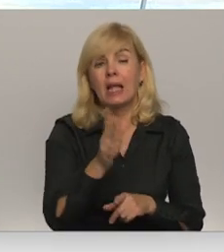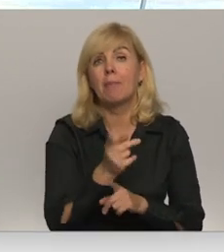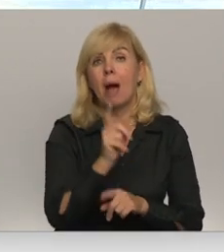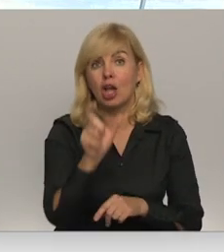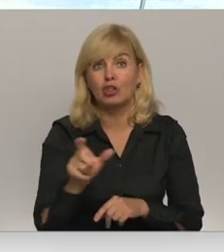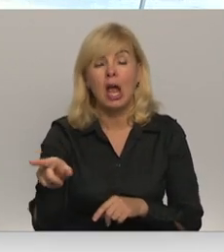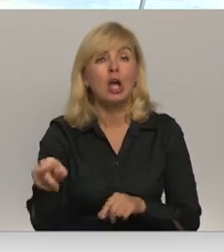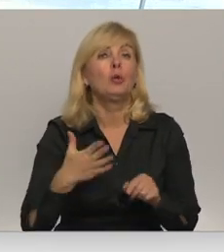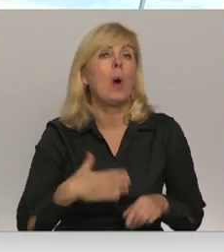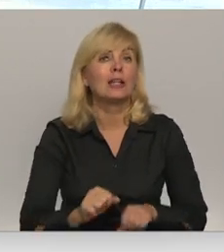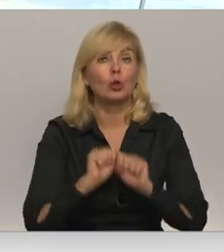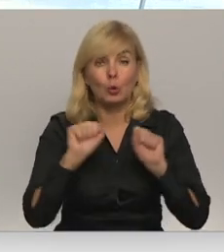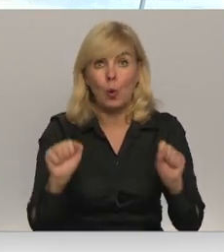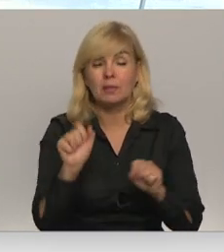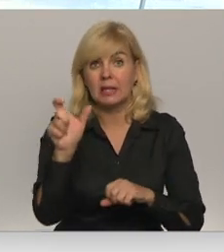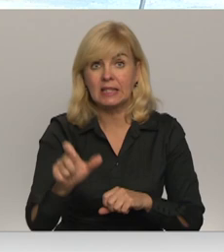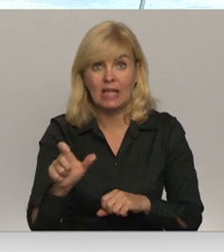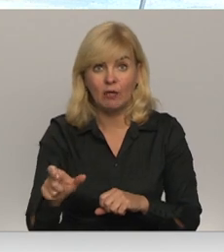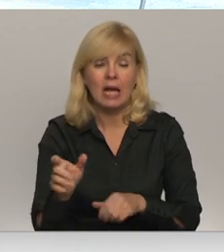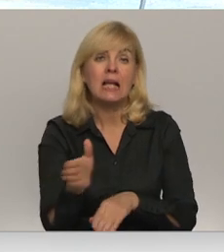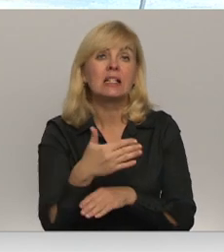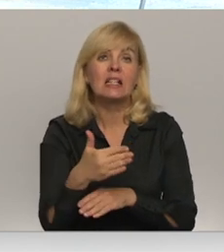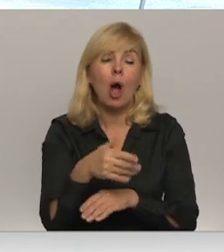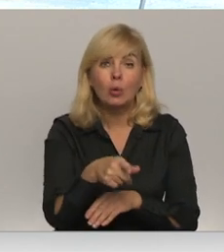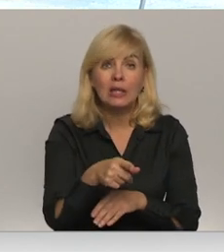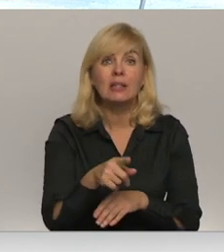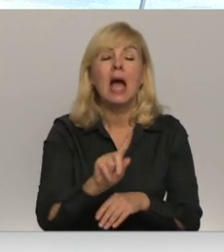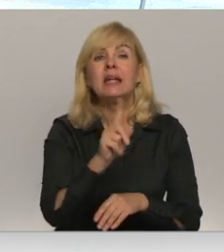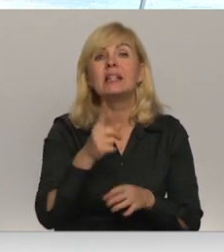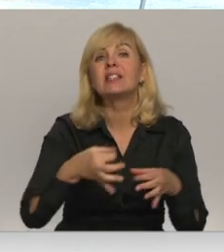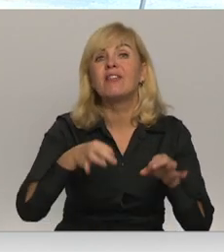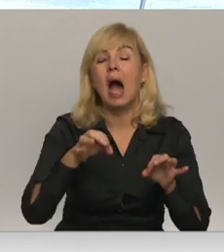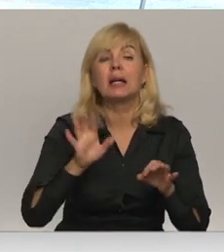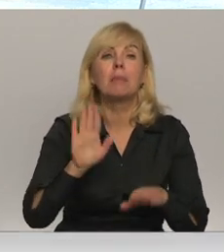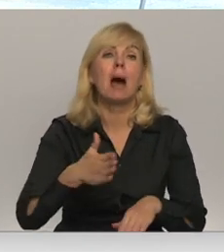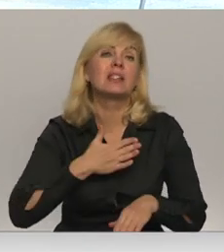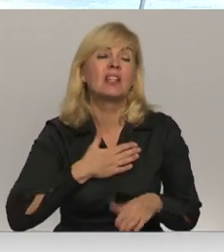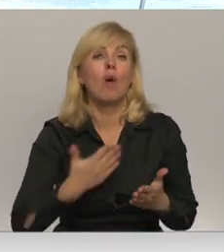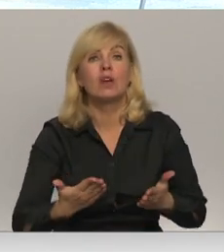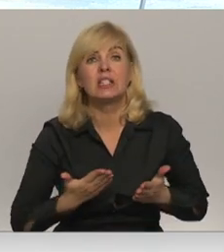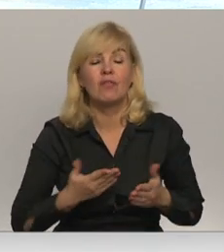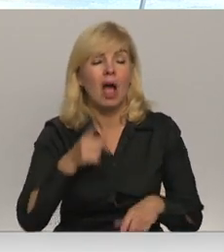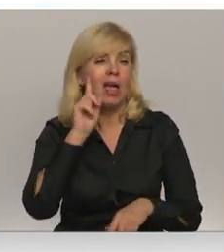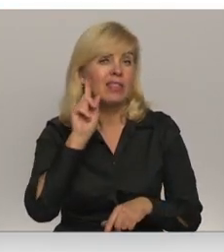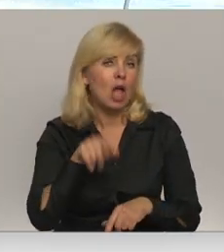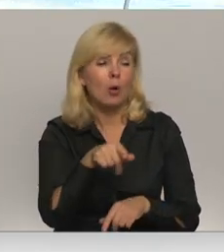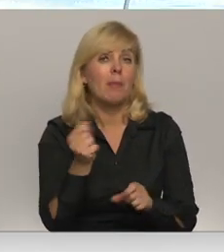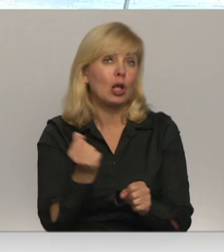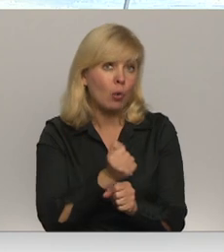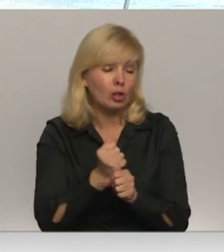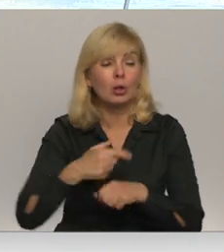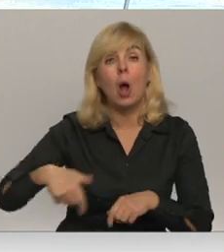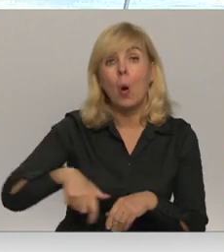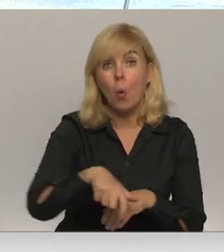ir tā drosmīgi cilvēki, viņiem tā zivtiņa varbūt ir pat svarīgāka par savu dzīvību, viņi pat nedomā, jo to dara.